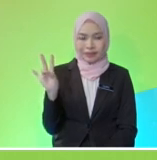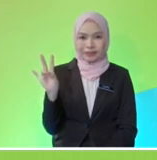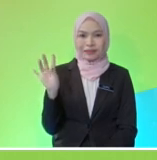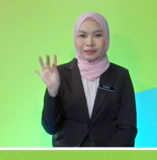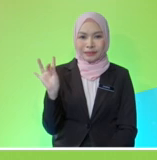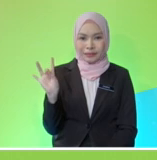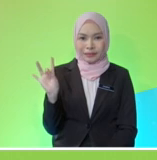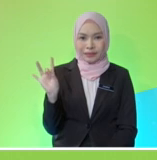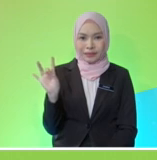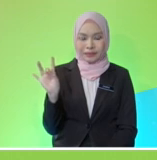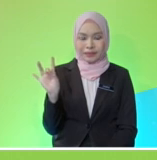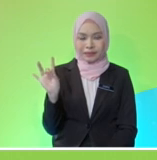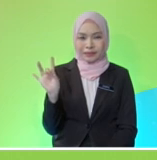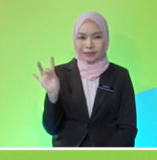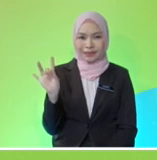lapan,